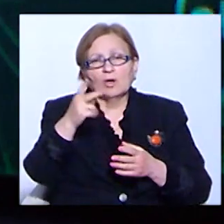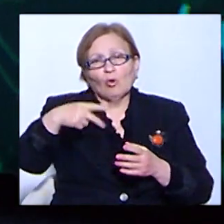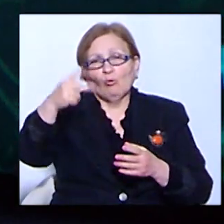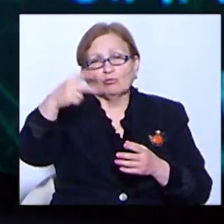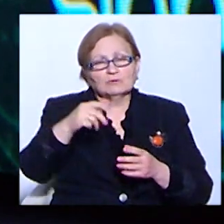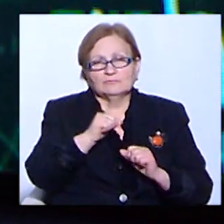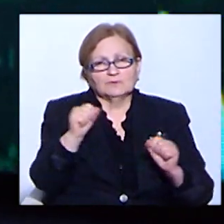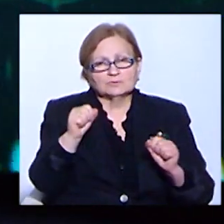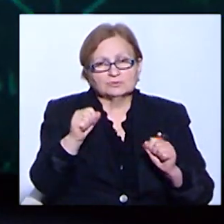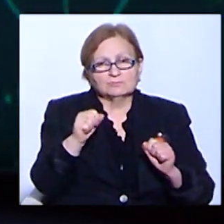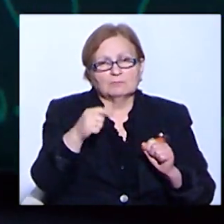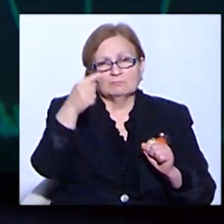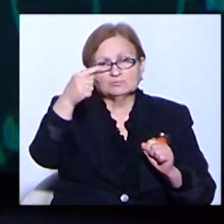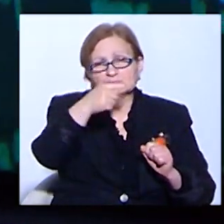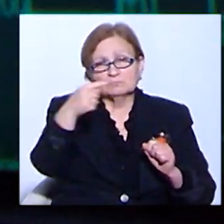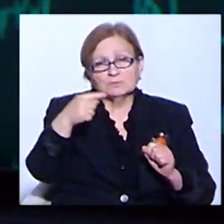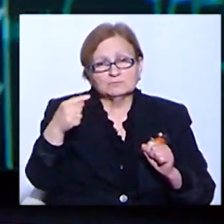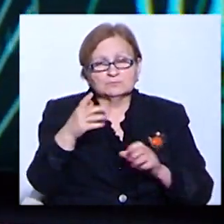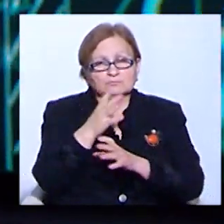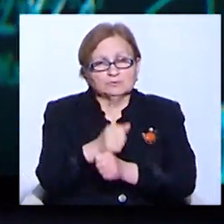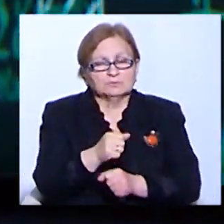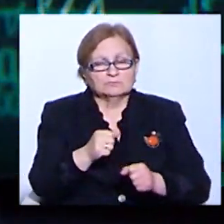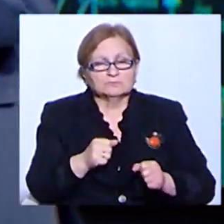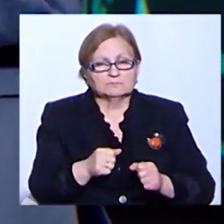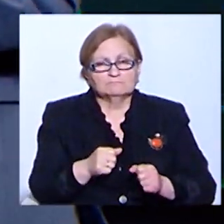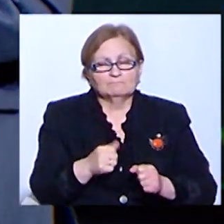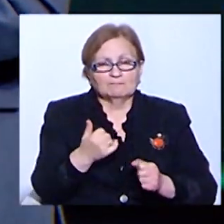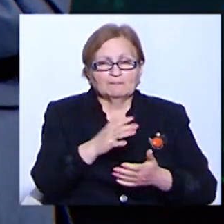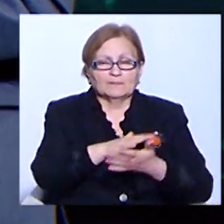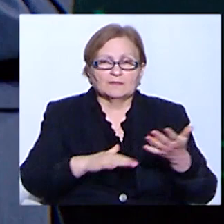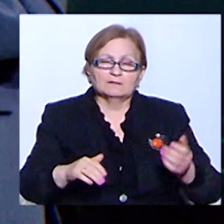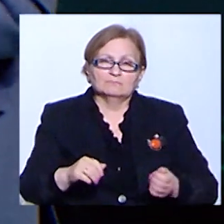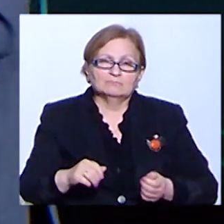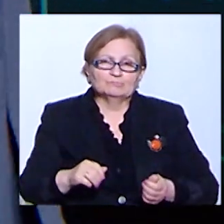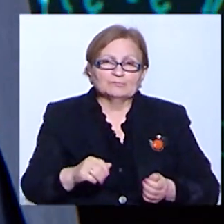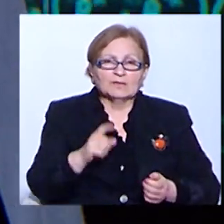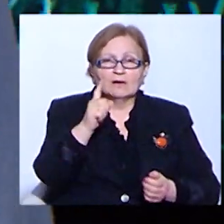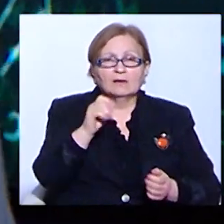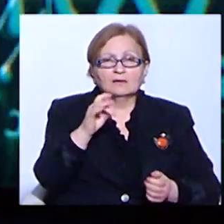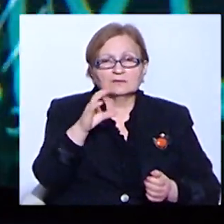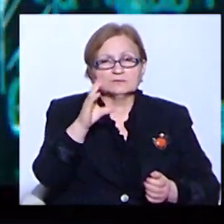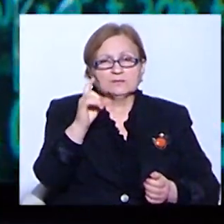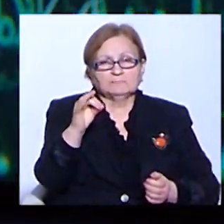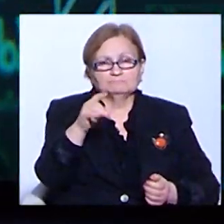არ ჩავწეროთ, იმიტომ რომ მაშინ მინუსები შეიკვეცება. კარგით, ეხლა გავაგზელოთ ხარისხებზე ლაპარაკი.